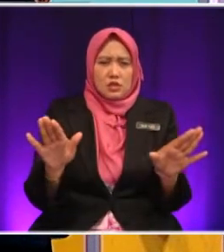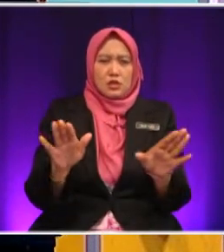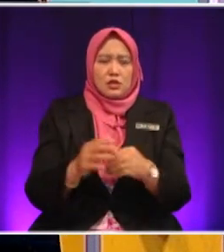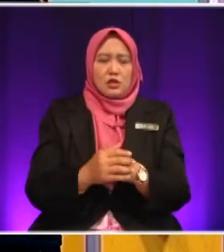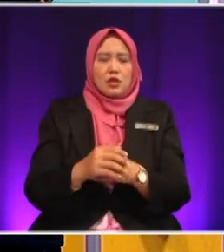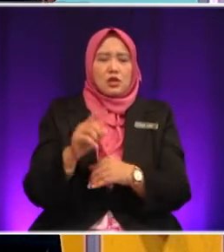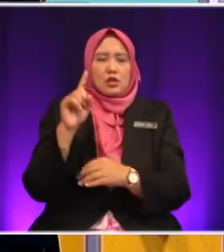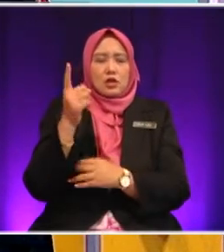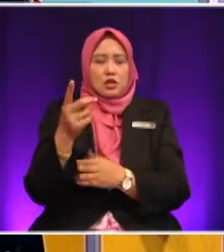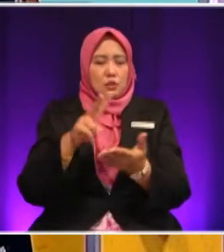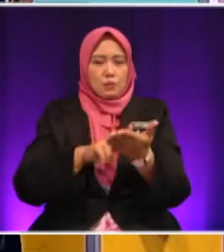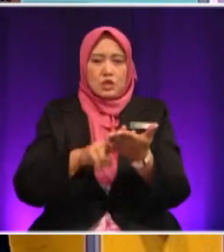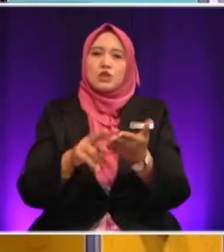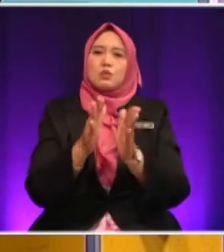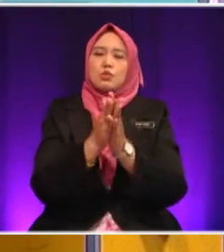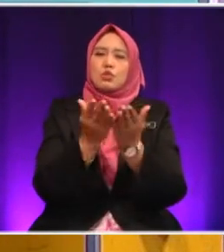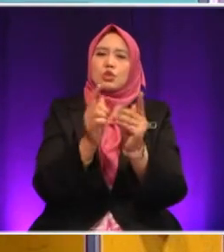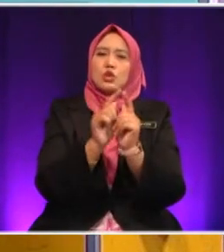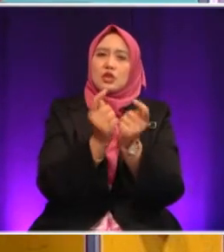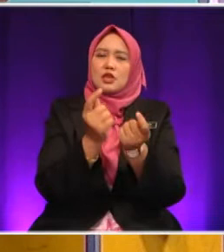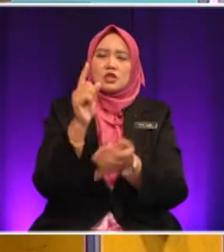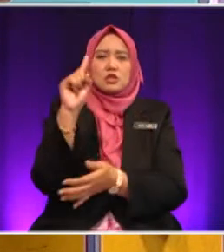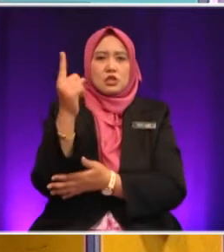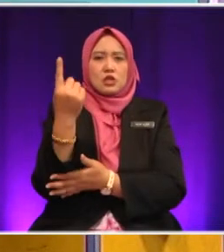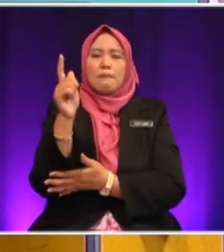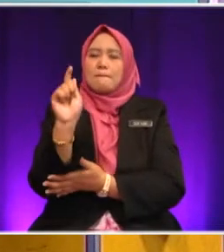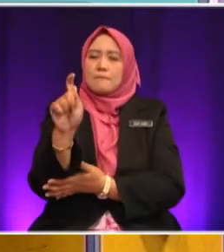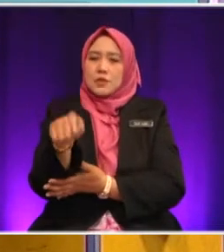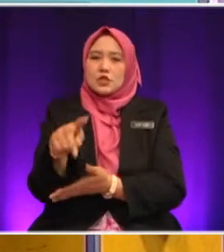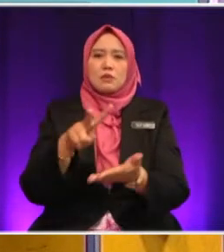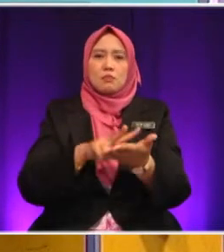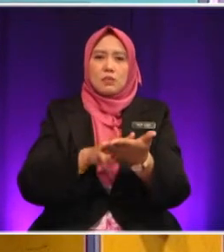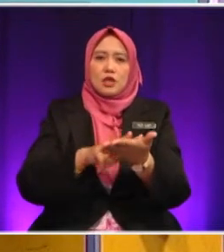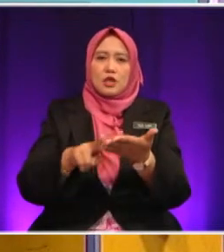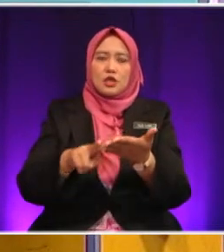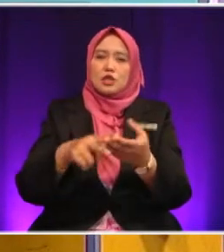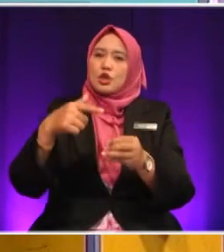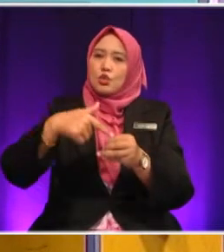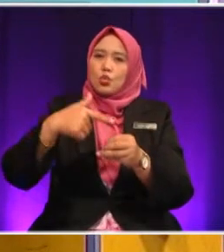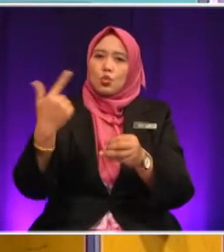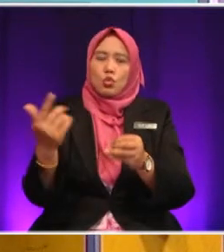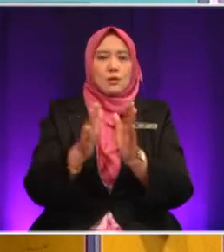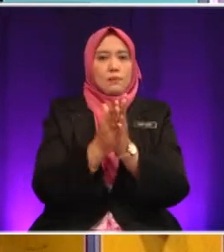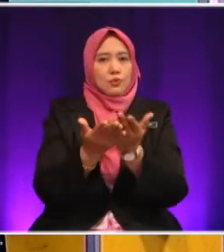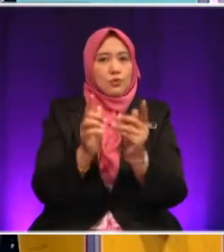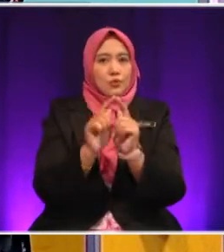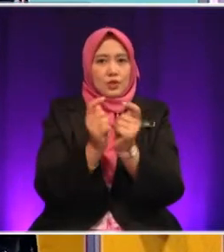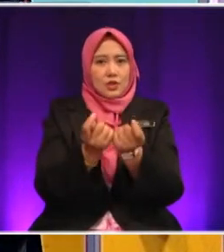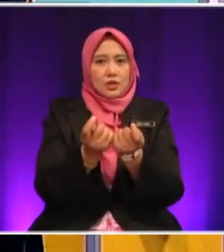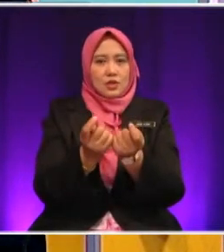buku teks Hj untuk tajuk nih murid perlu Hai bacaan diluwwa buku teks dan perlu juga